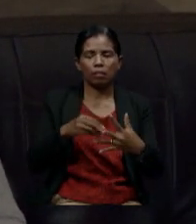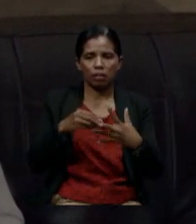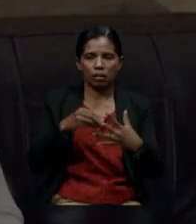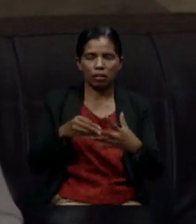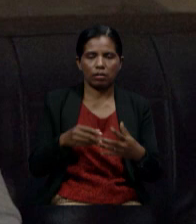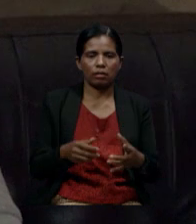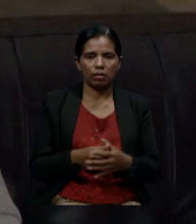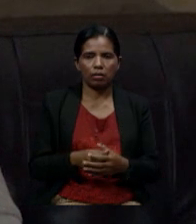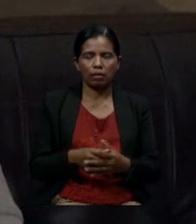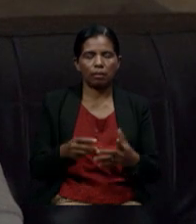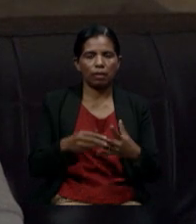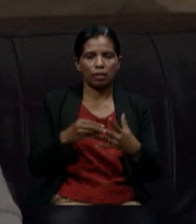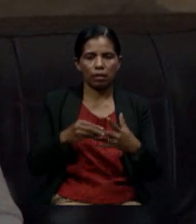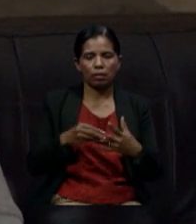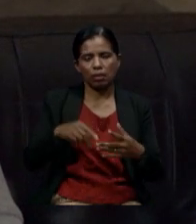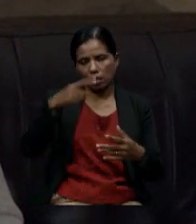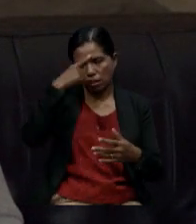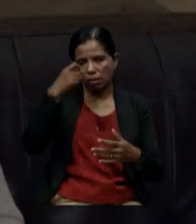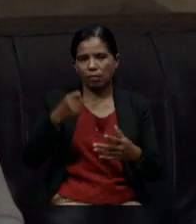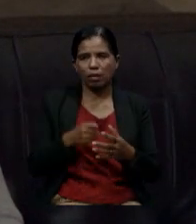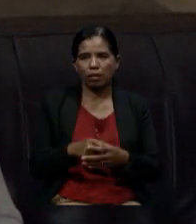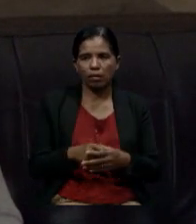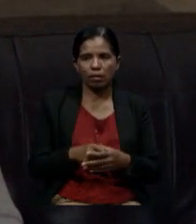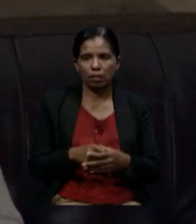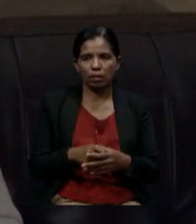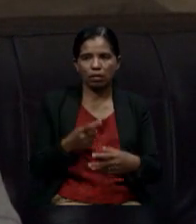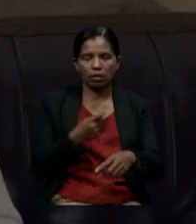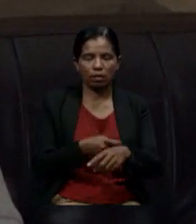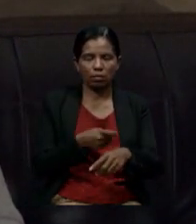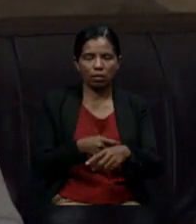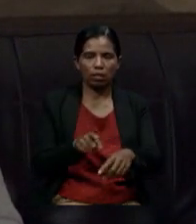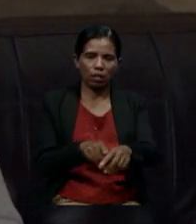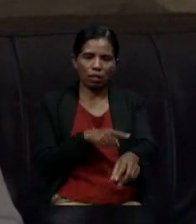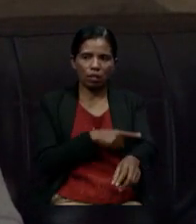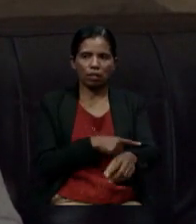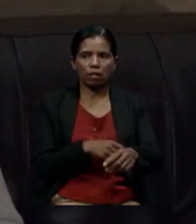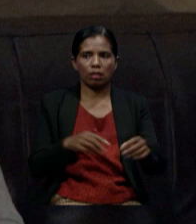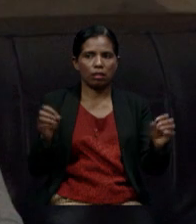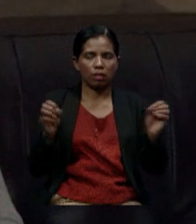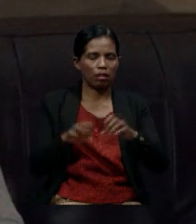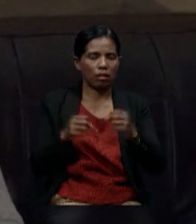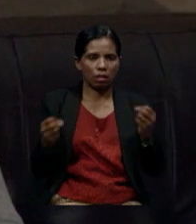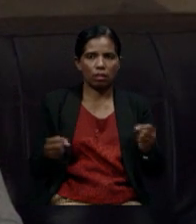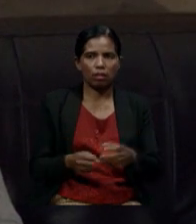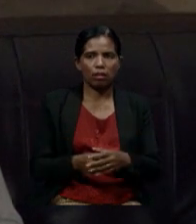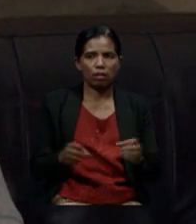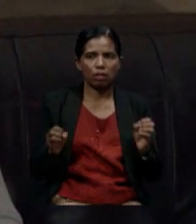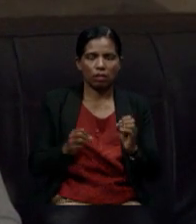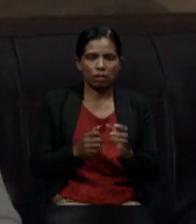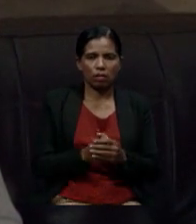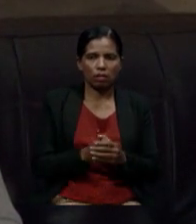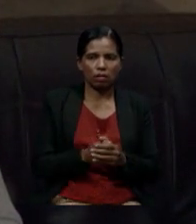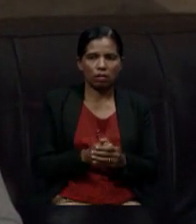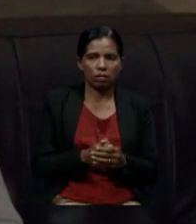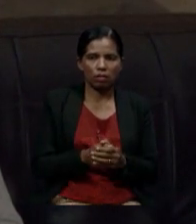Sim, plástico né, tamba nia duração clear liu, nila rahum, nila os orgânica le.